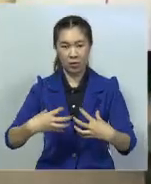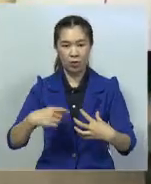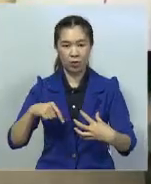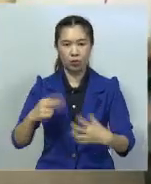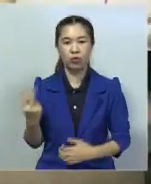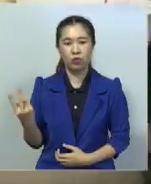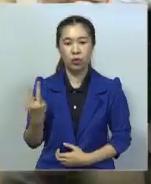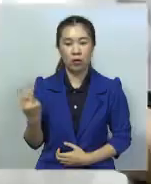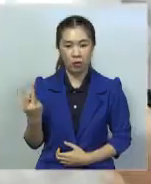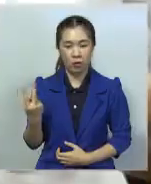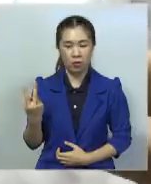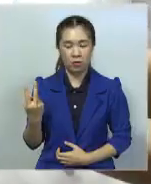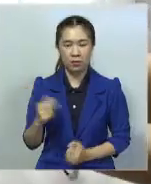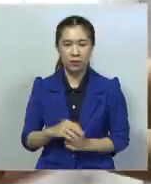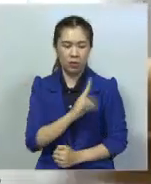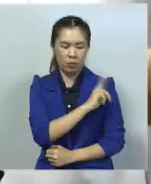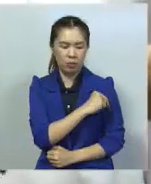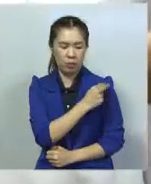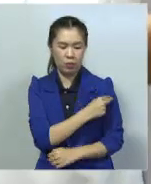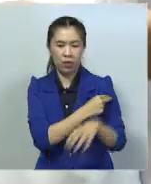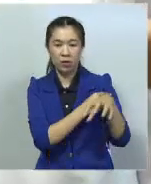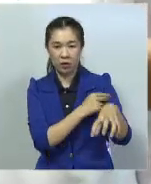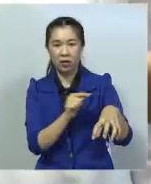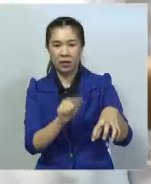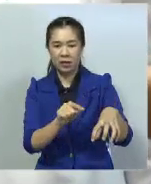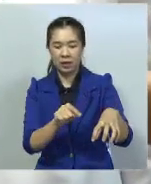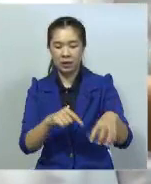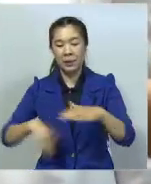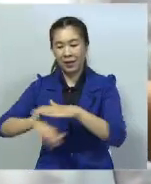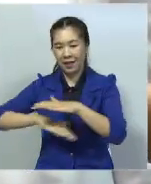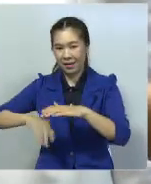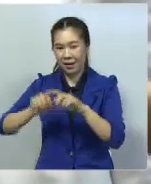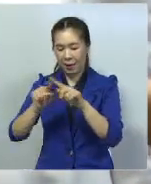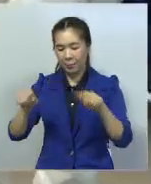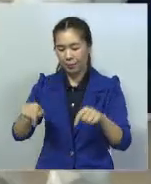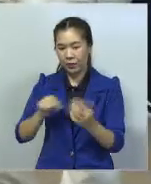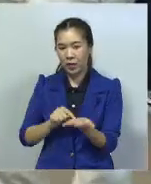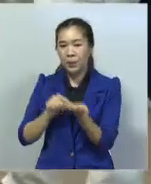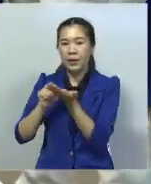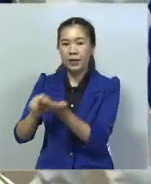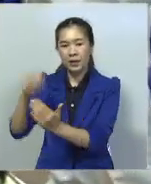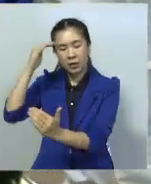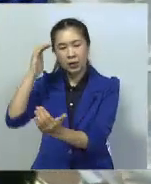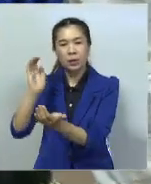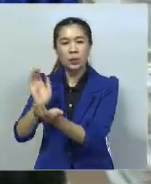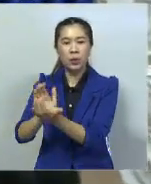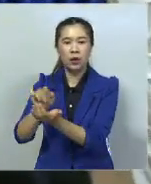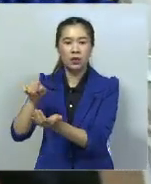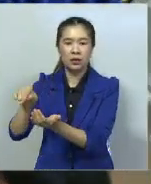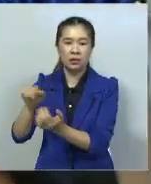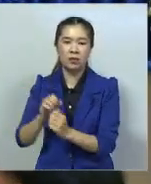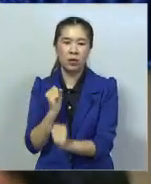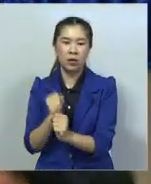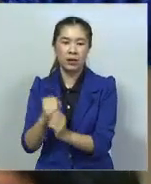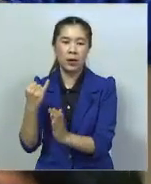งามหน้าอก2คนจากคลินิกย่านเมืองเอกรังสิตค่ะก็นำเอกสารหลักฐานเข้าไปยื่นต่อพนักงานสอบสวนกองบังคับการปราบปราม